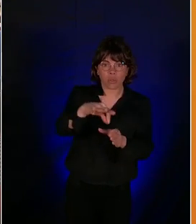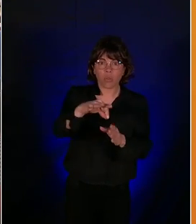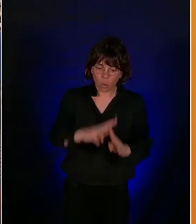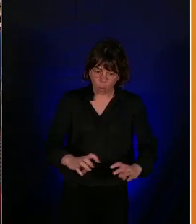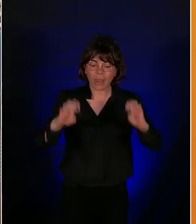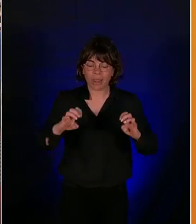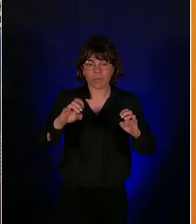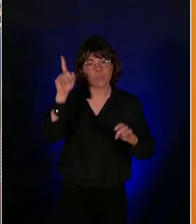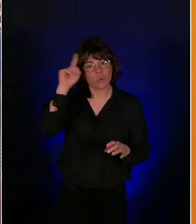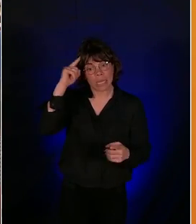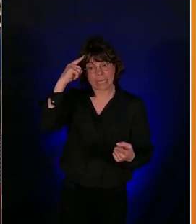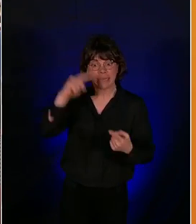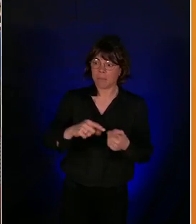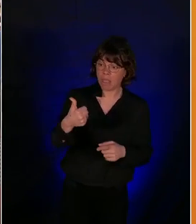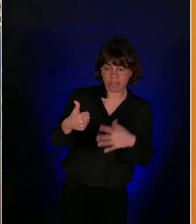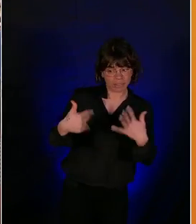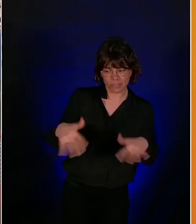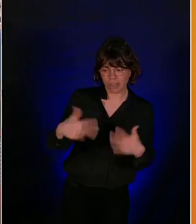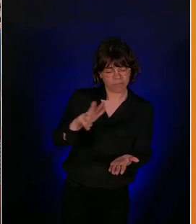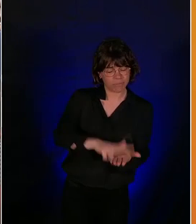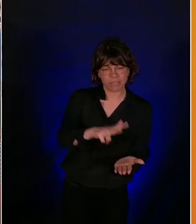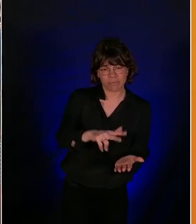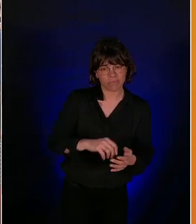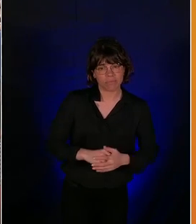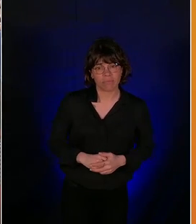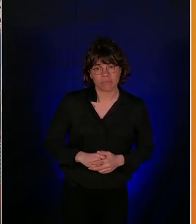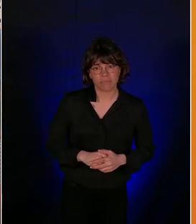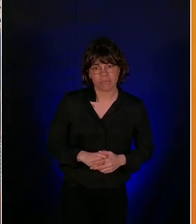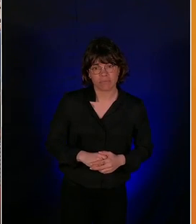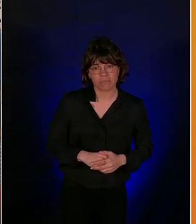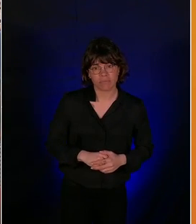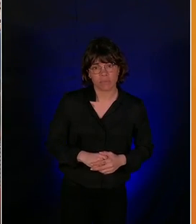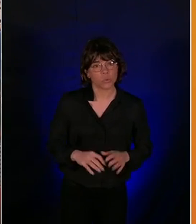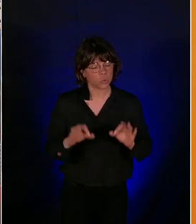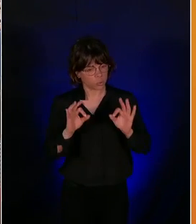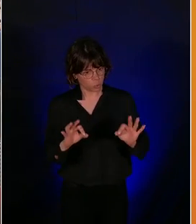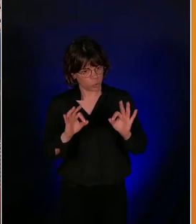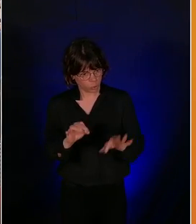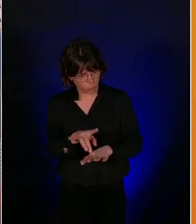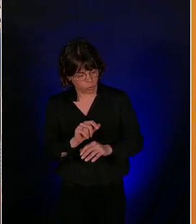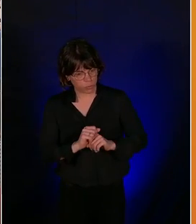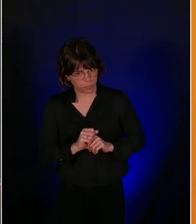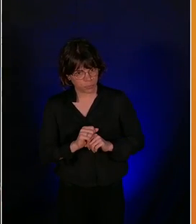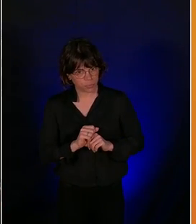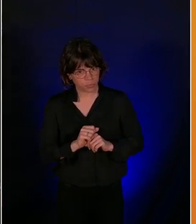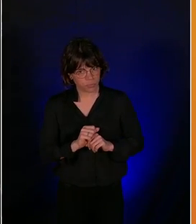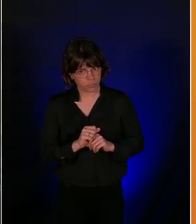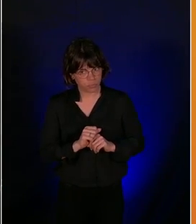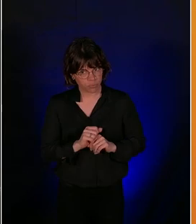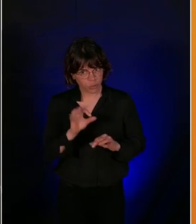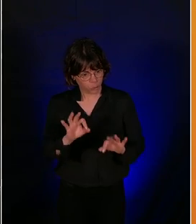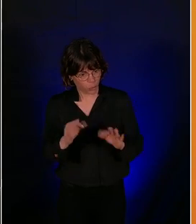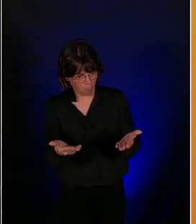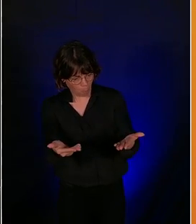que le thè a déjà été validé effectivement Jacques c'est bien de d'avoir des